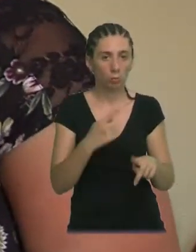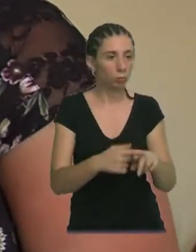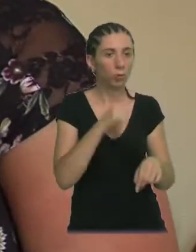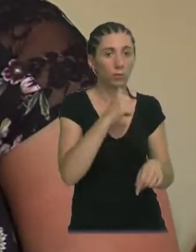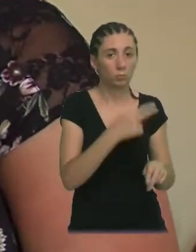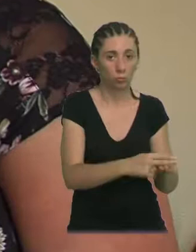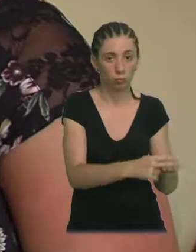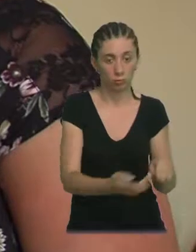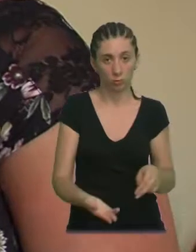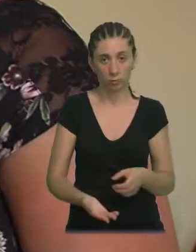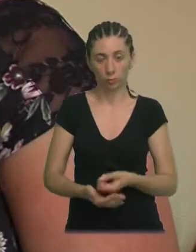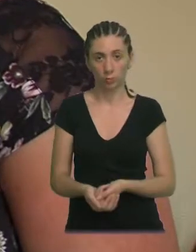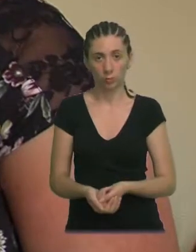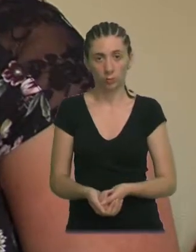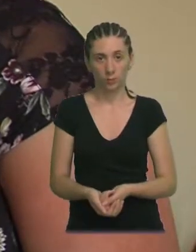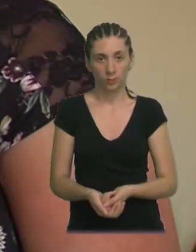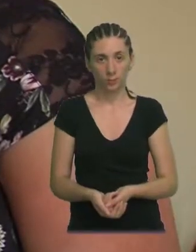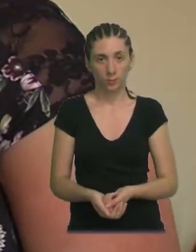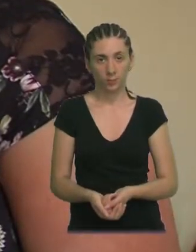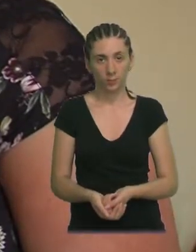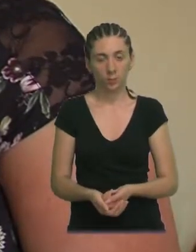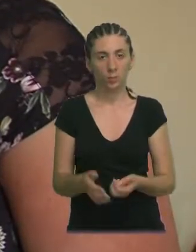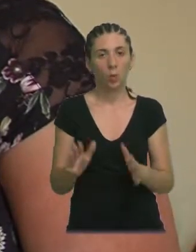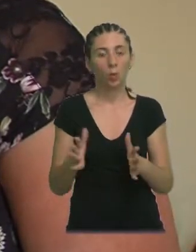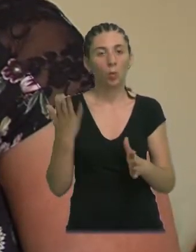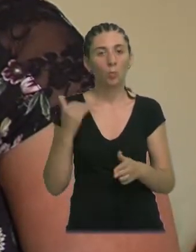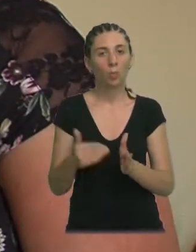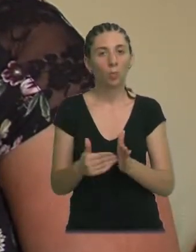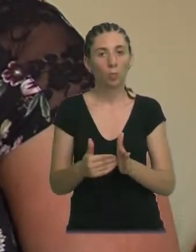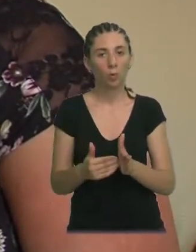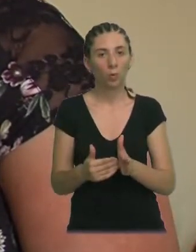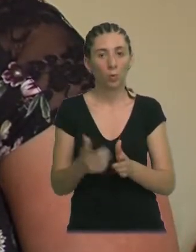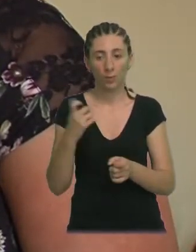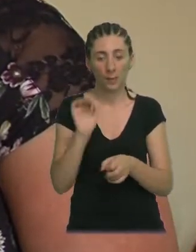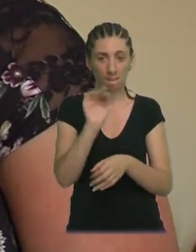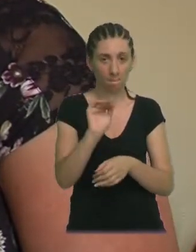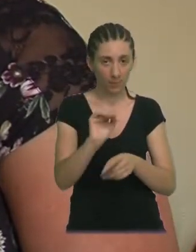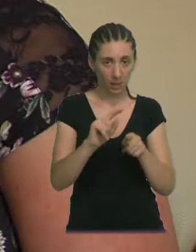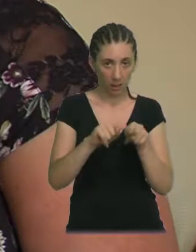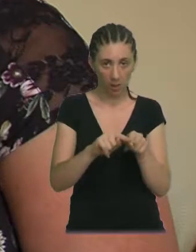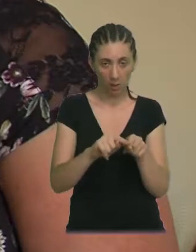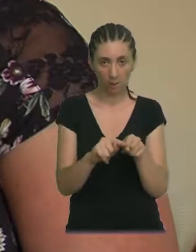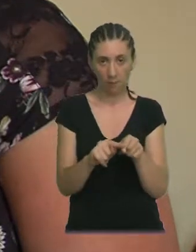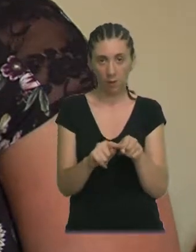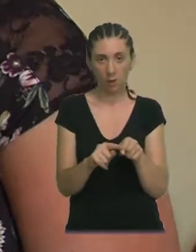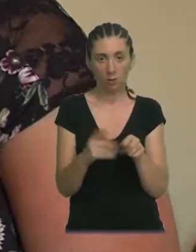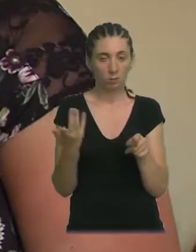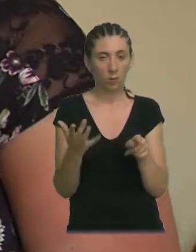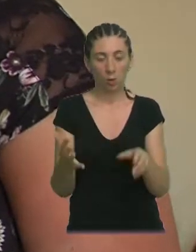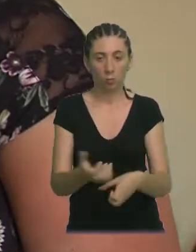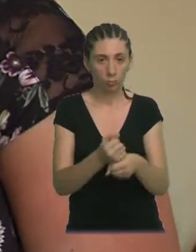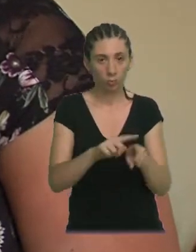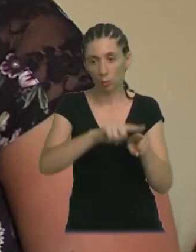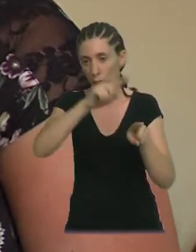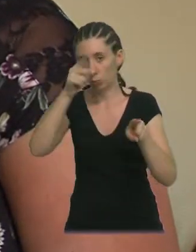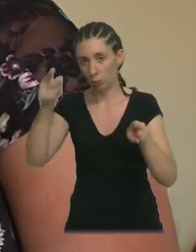možeš doći do rješenja. Koliko je bilo potrebno od prijave da udomite